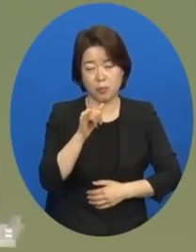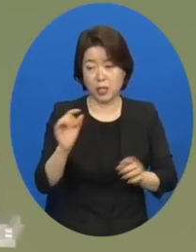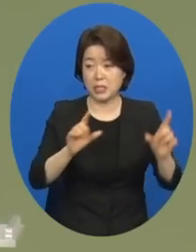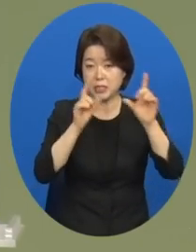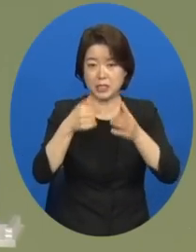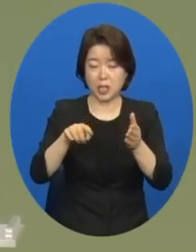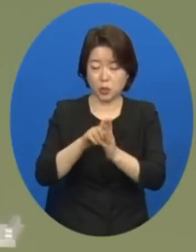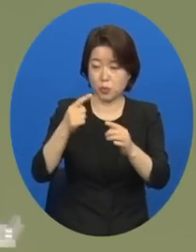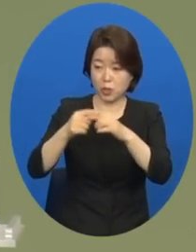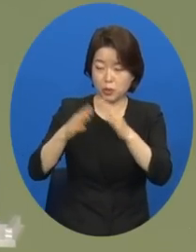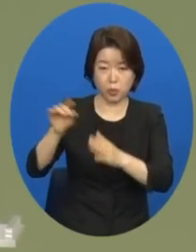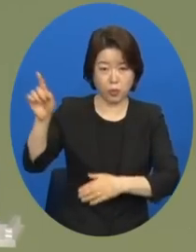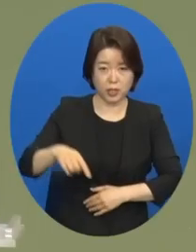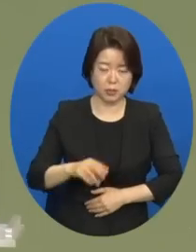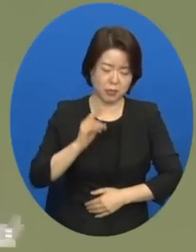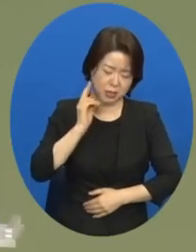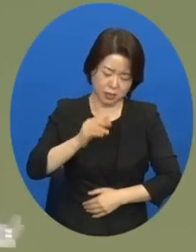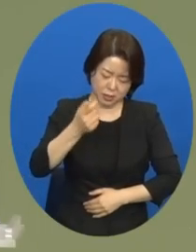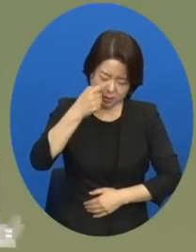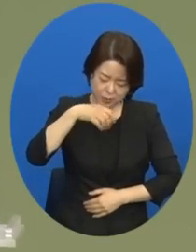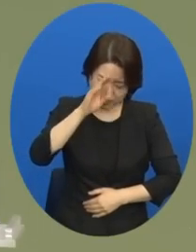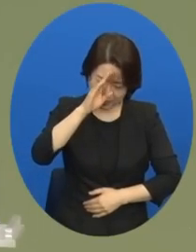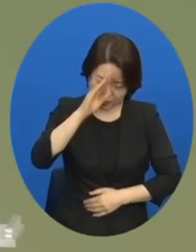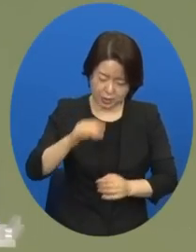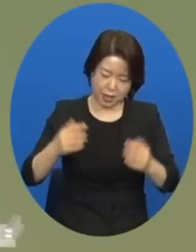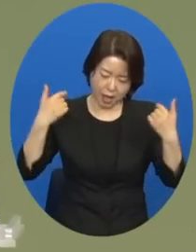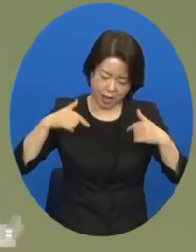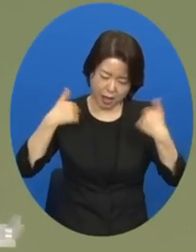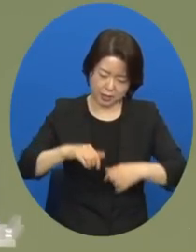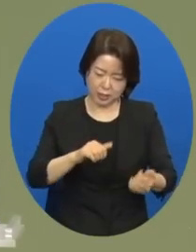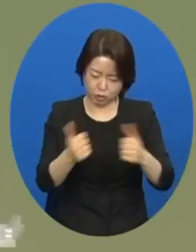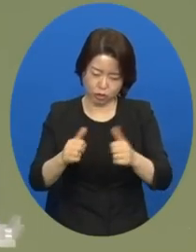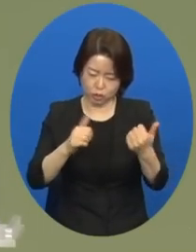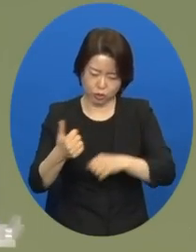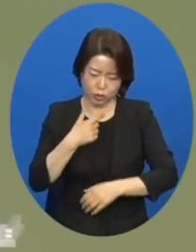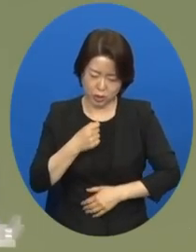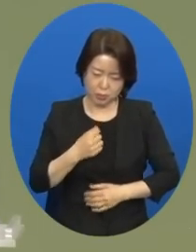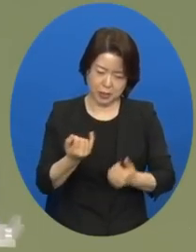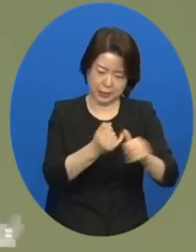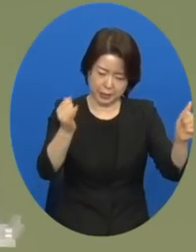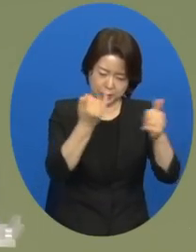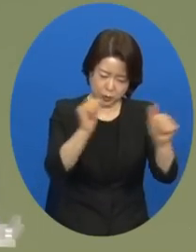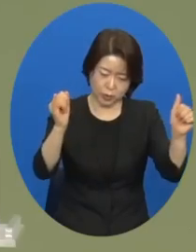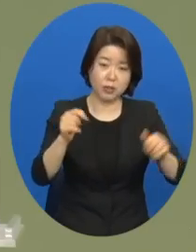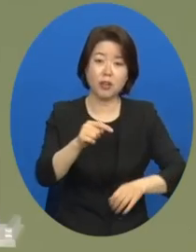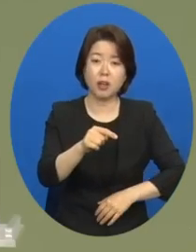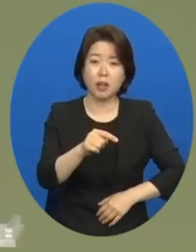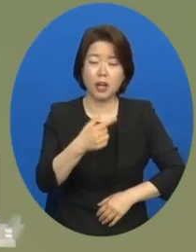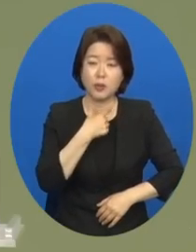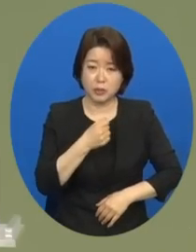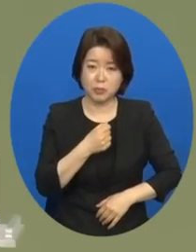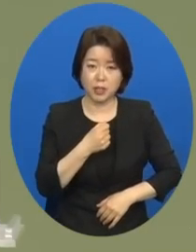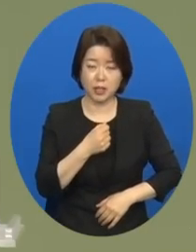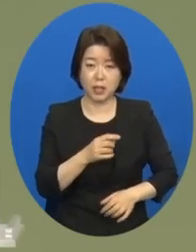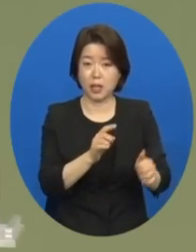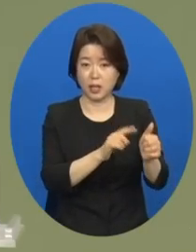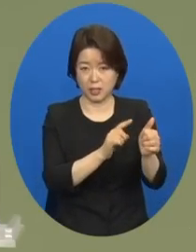우울증으로 날마다 죽고 싶다 이혼하자 하면서 이제 남편과 예